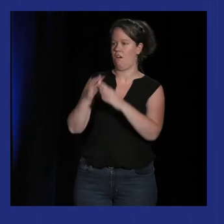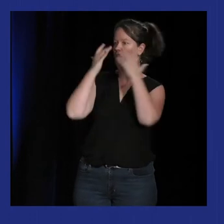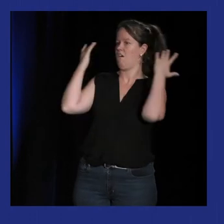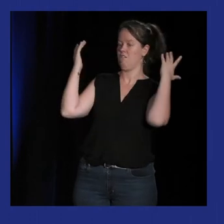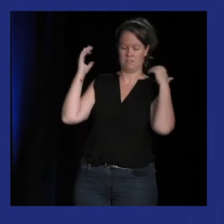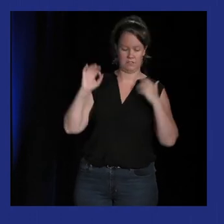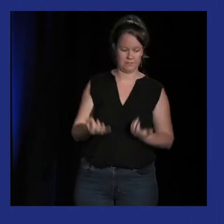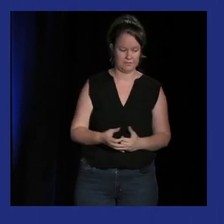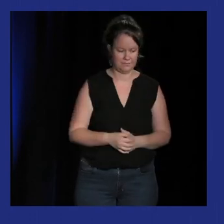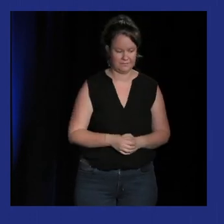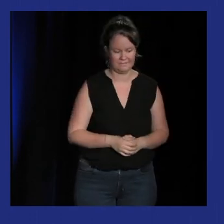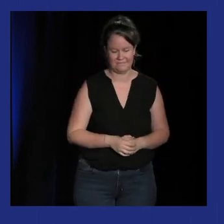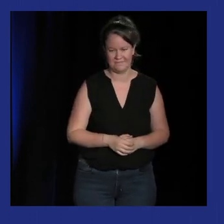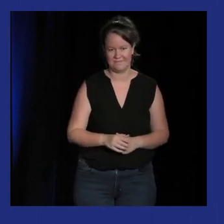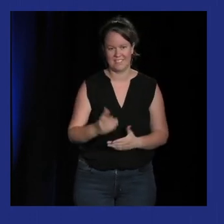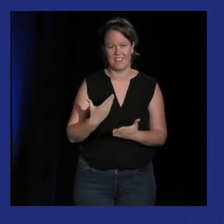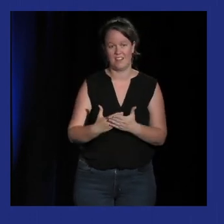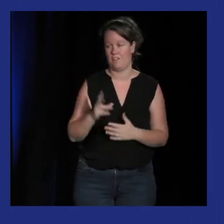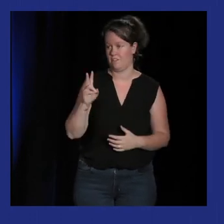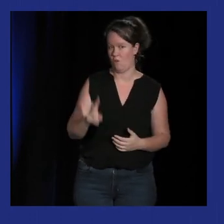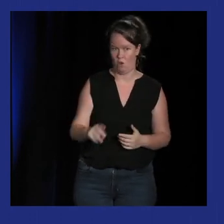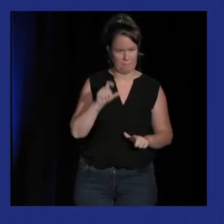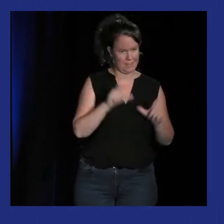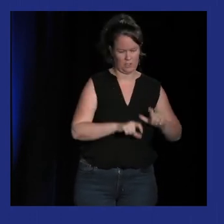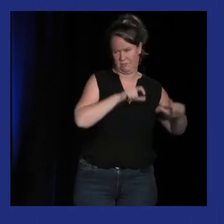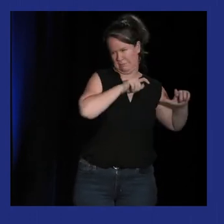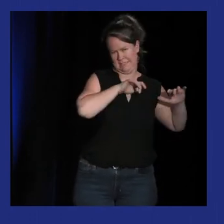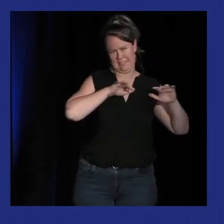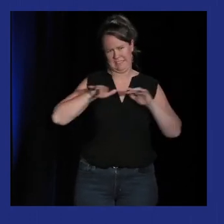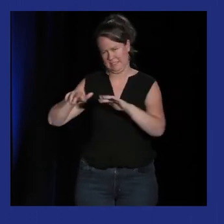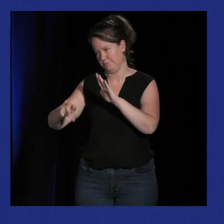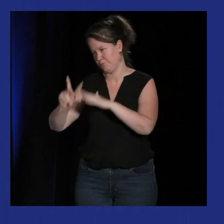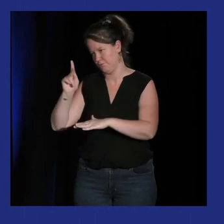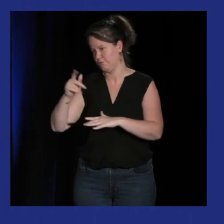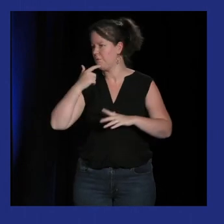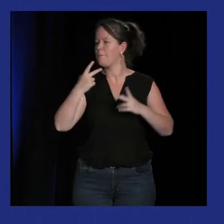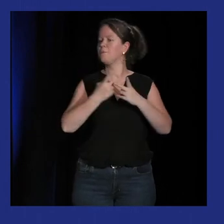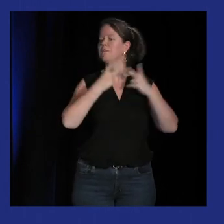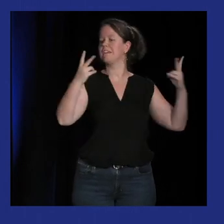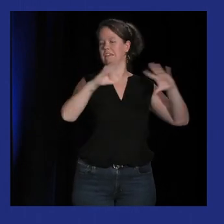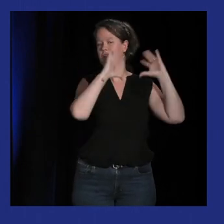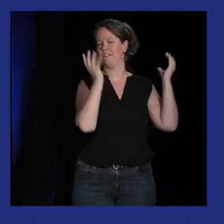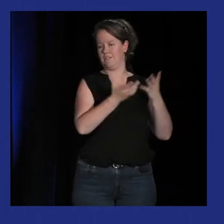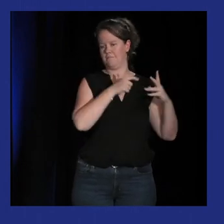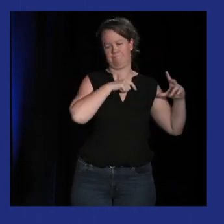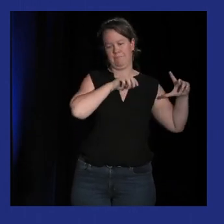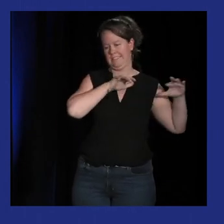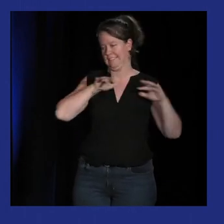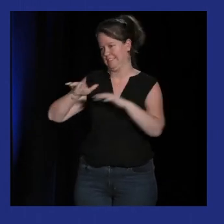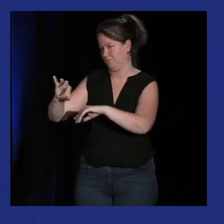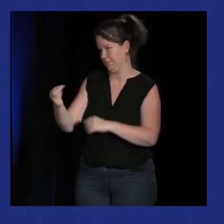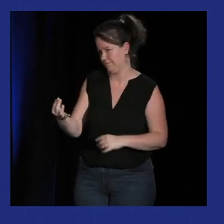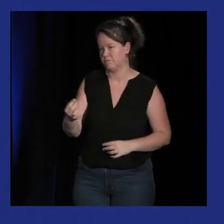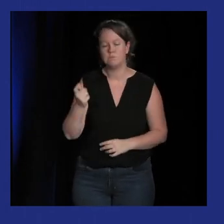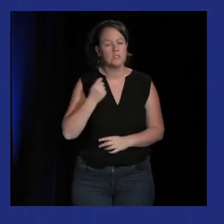bah là on sent qu'à beaucoup plus d'intérêt les gens ils se parlent du grand public le grand public évidemment les grands